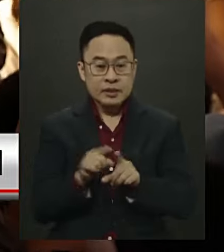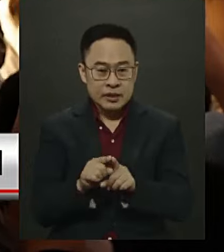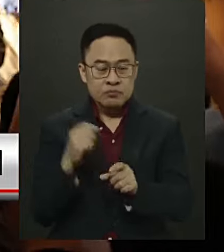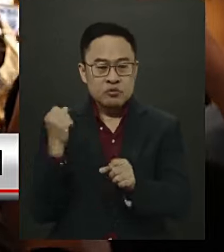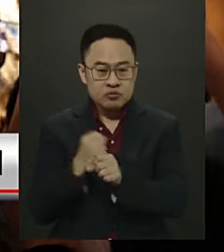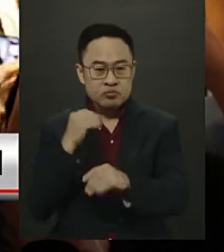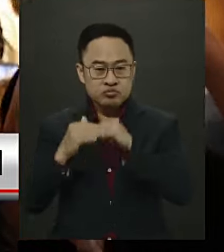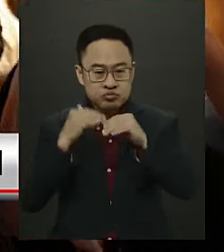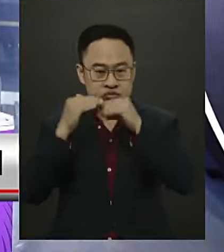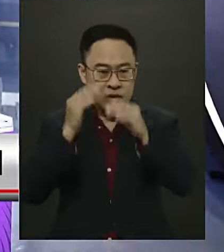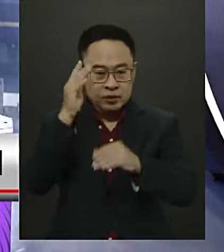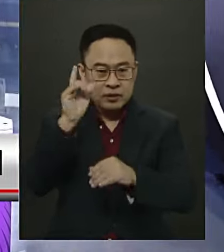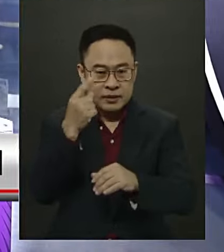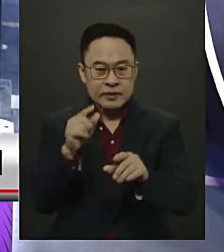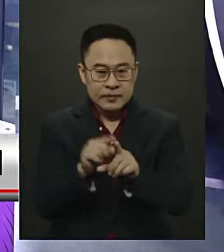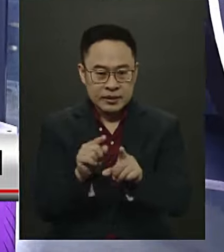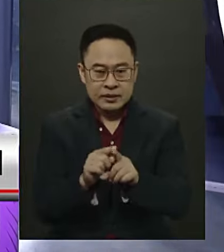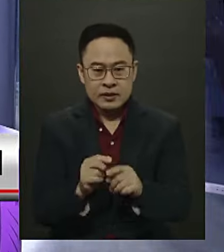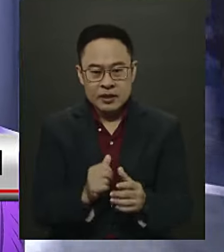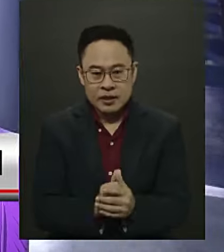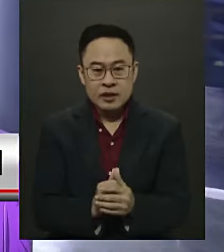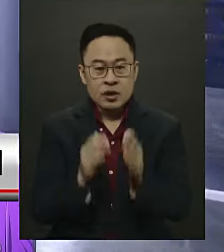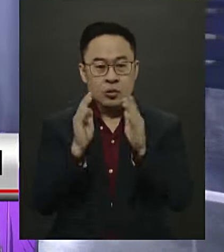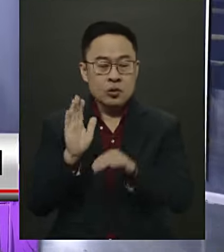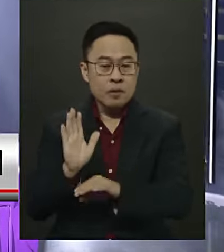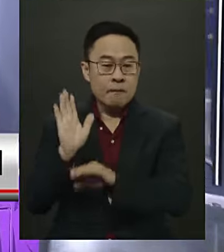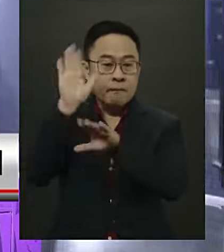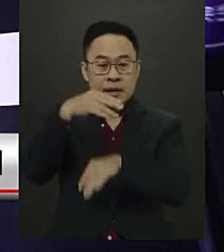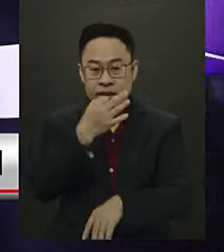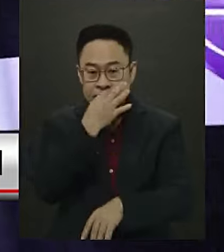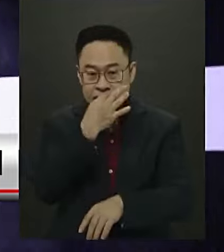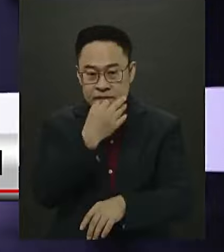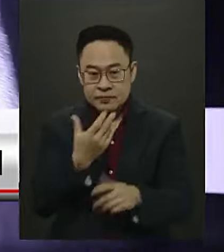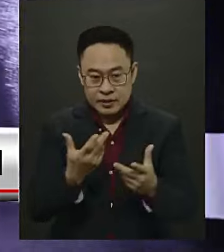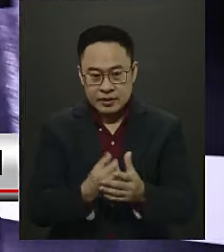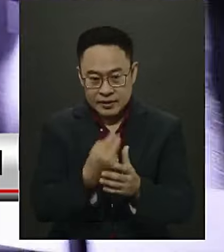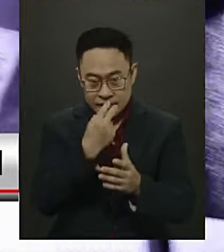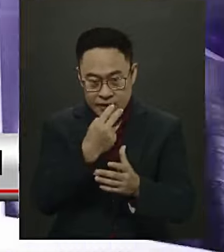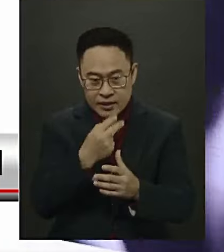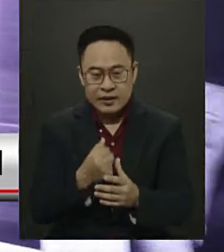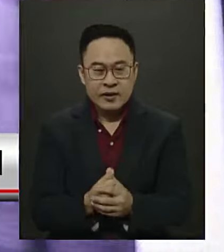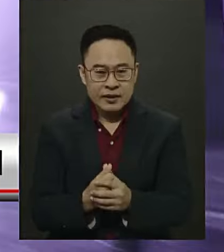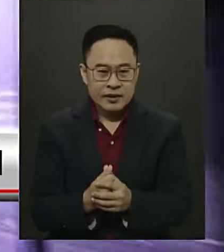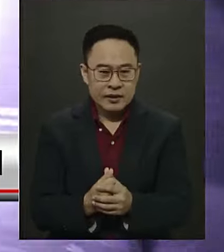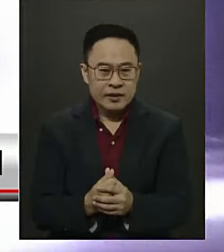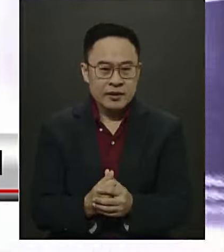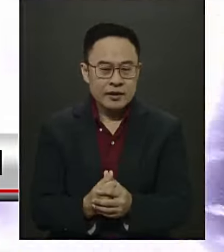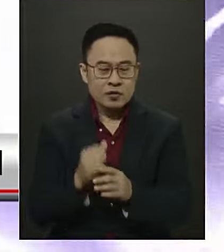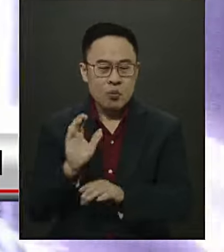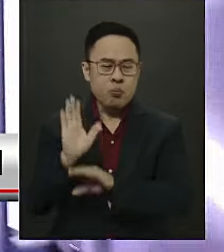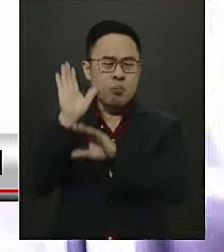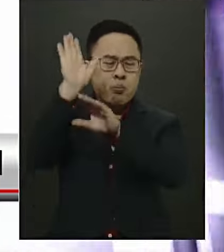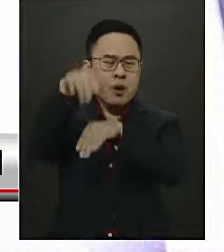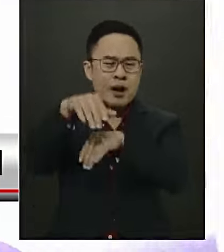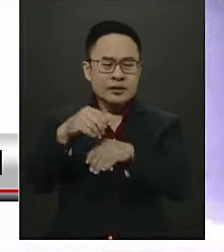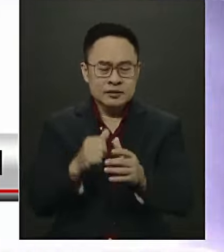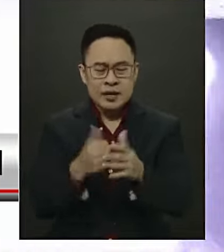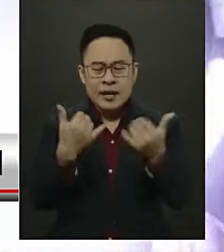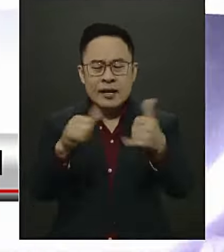น้าไปในอนาคตจะเป็นนักบาสอาชีพหรืออะไรก็ตามแต ่ตู้นี้เราเล่นได้ตู้แบบโยนเข้าไป